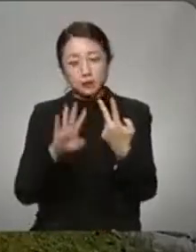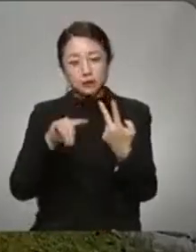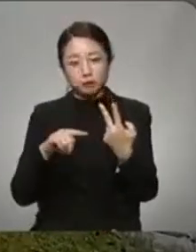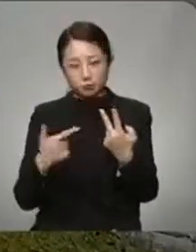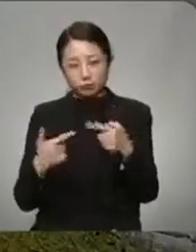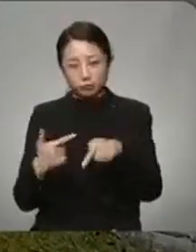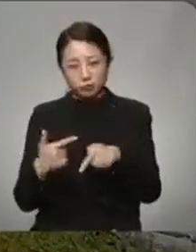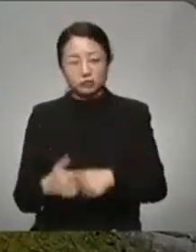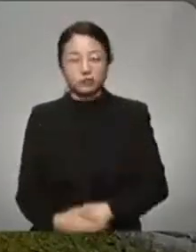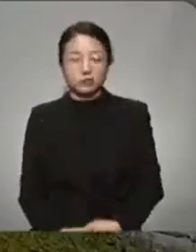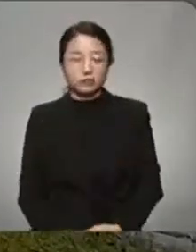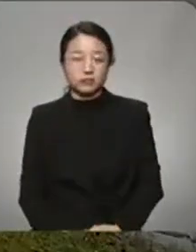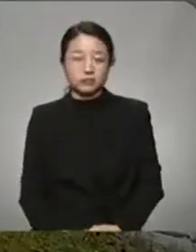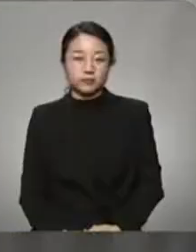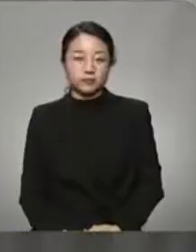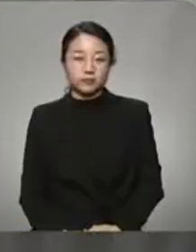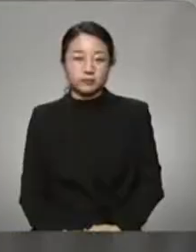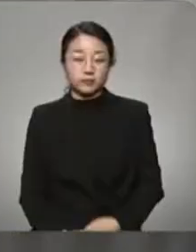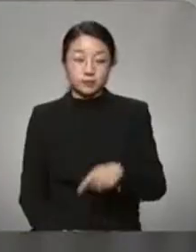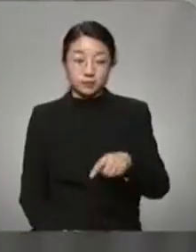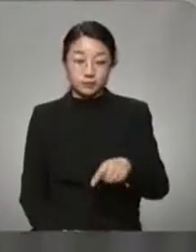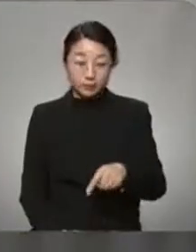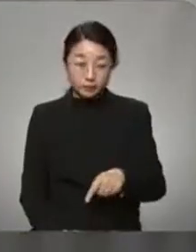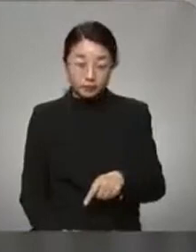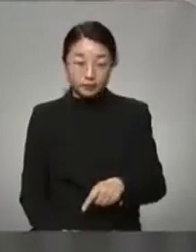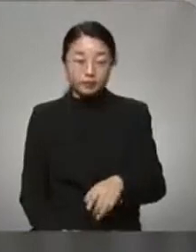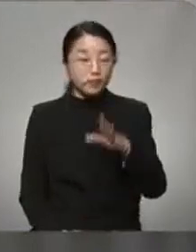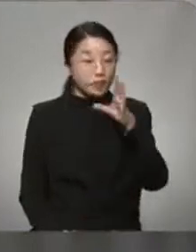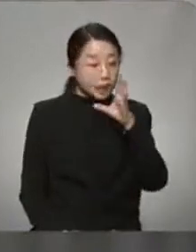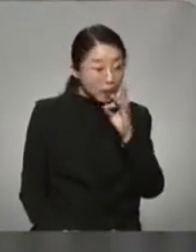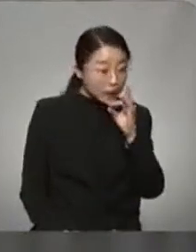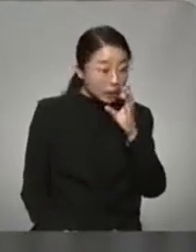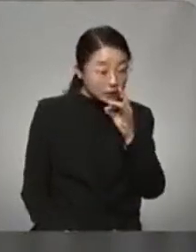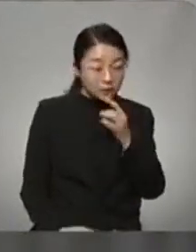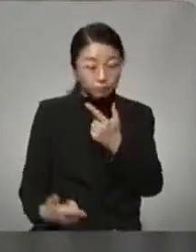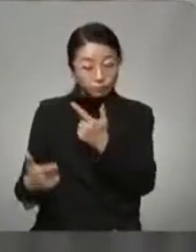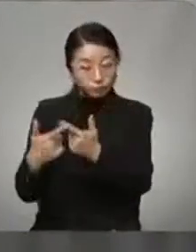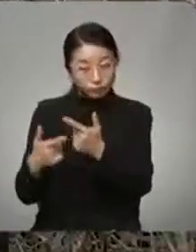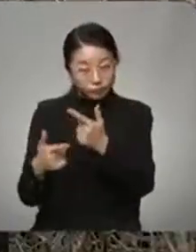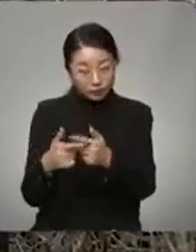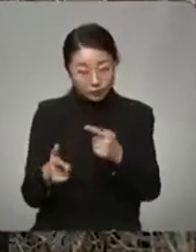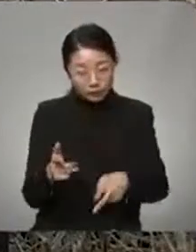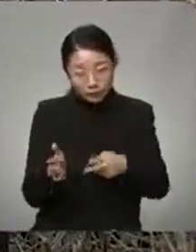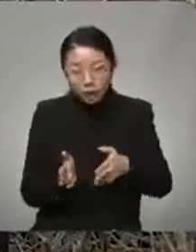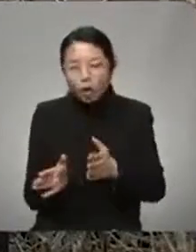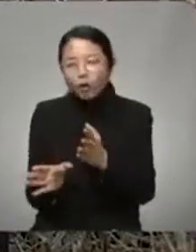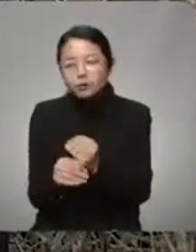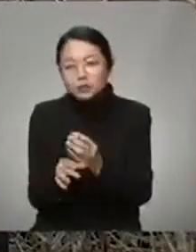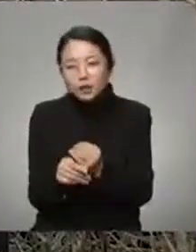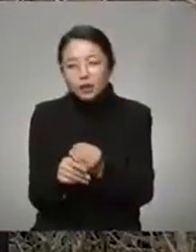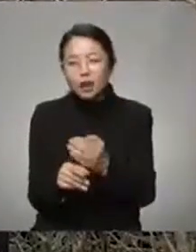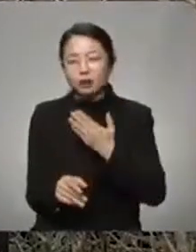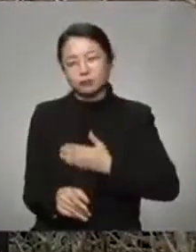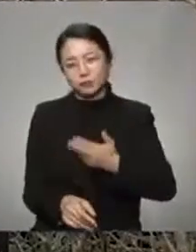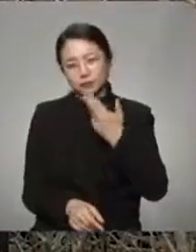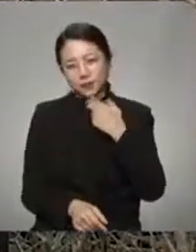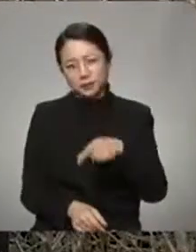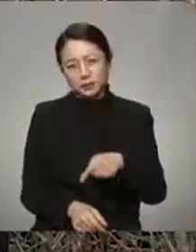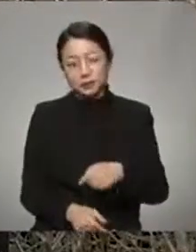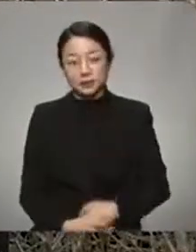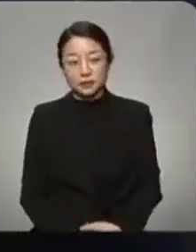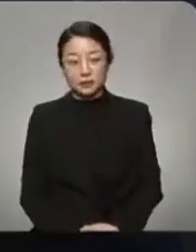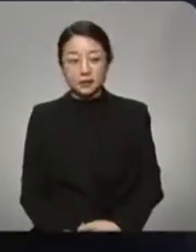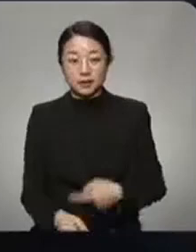강릉삼척 철도 계량이 더딘 탓에 당장 강릉부산 직통 열차도 운행이 불분명합니다 내전에 이제 개통